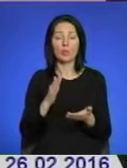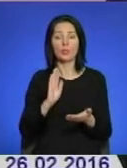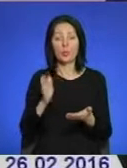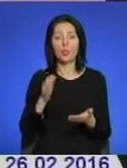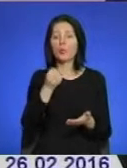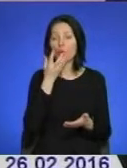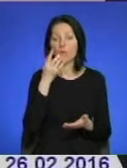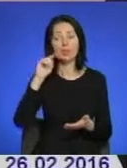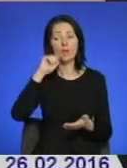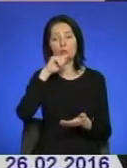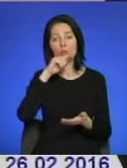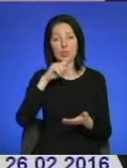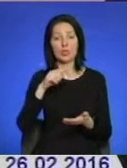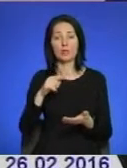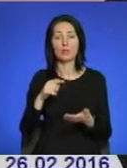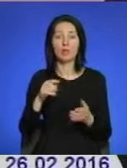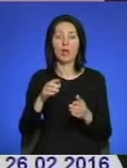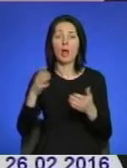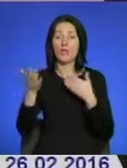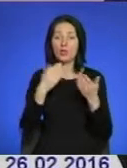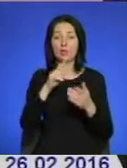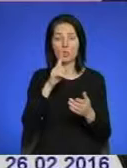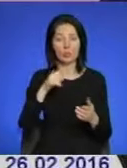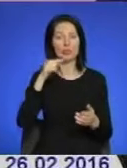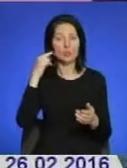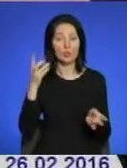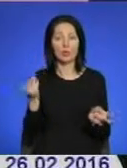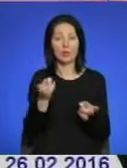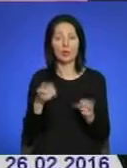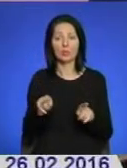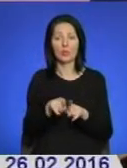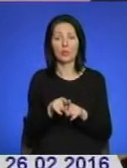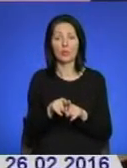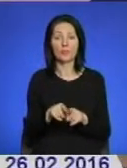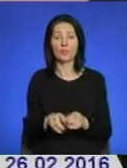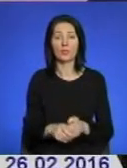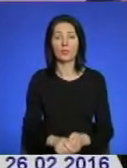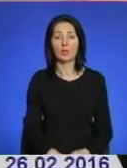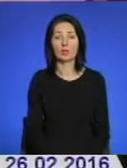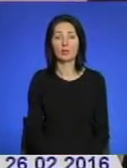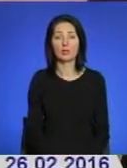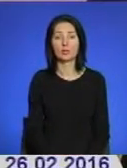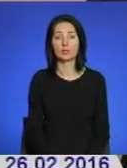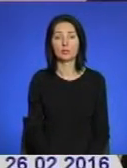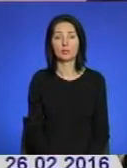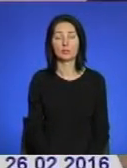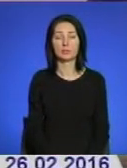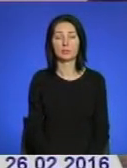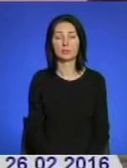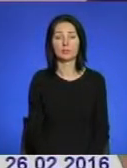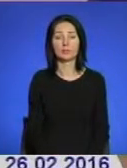економічні відносини і прагматичні економічні відносини з Росією. We haven't got enough energy supplies, minerals in